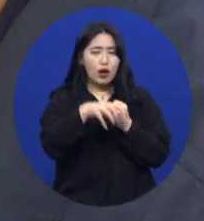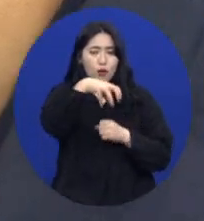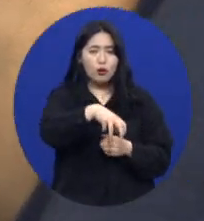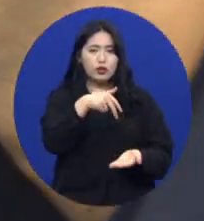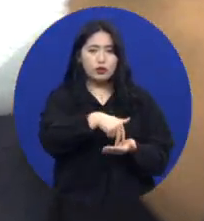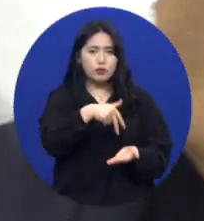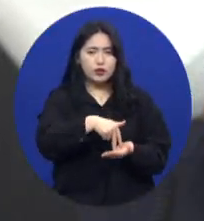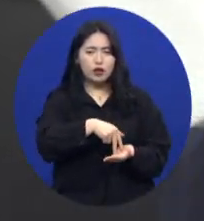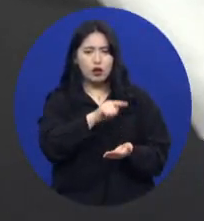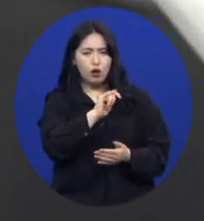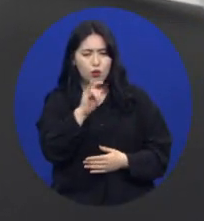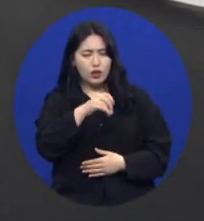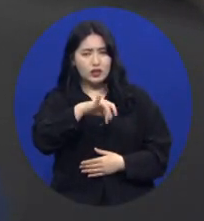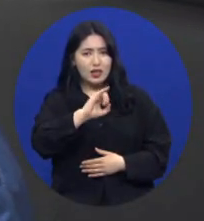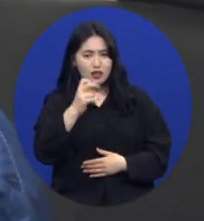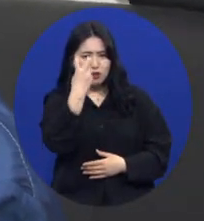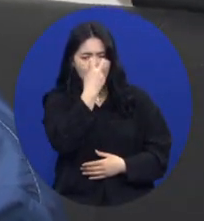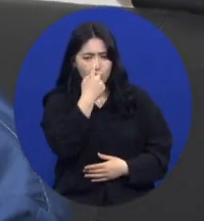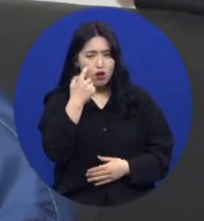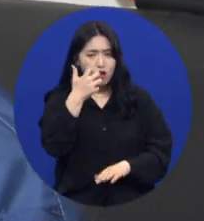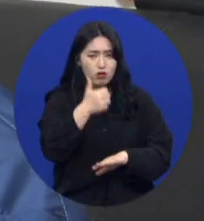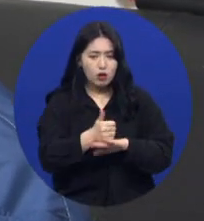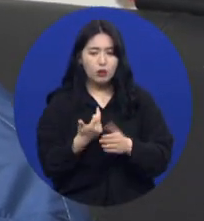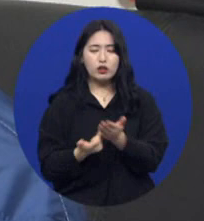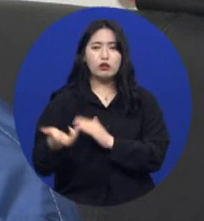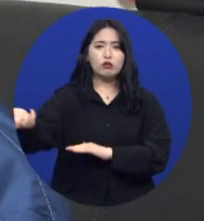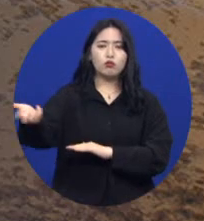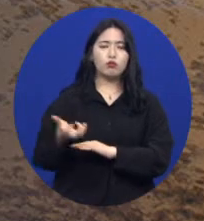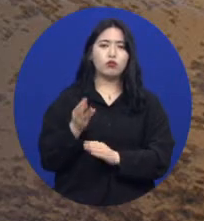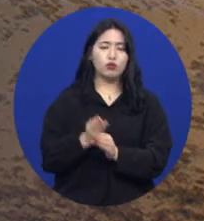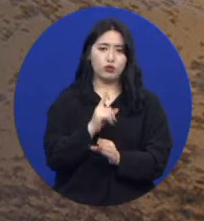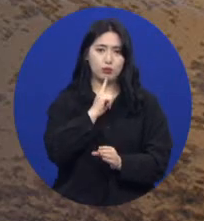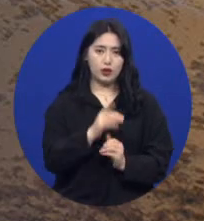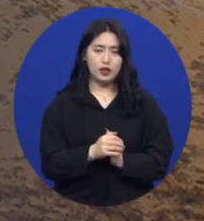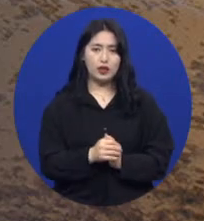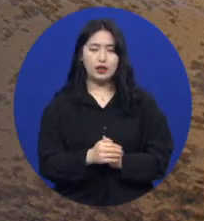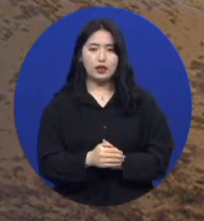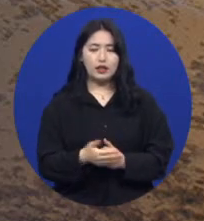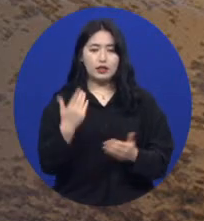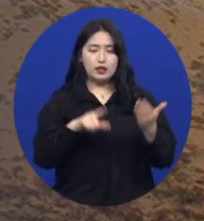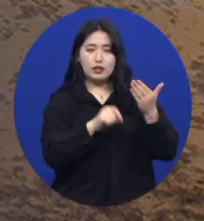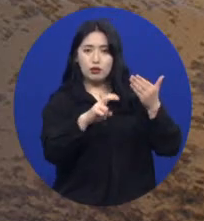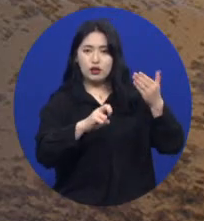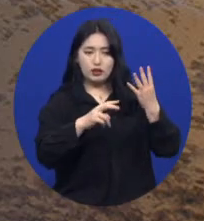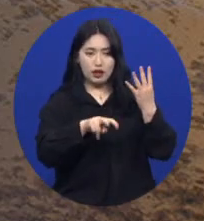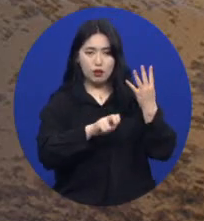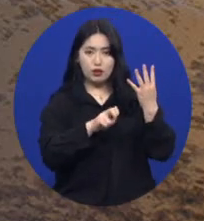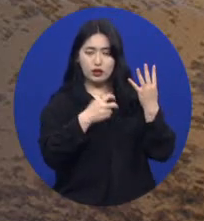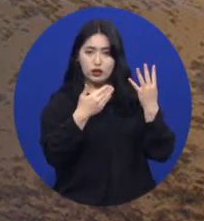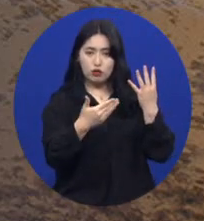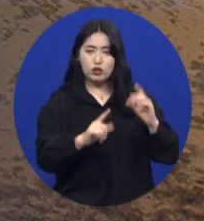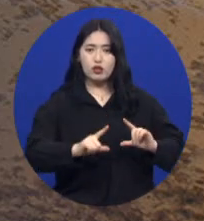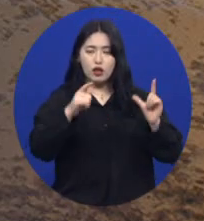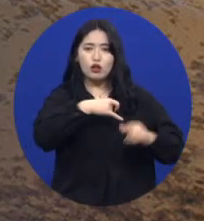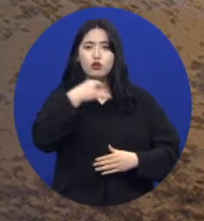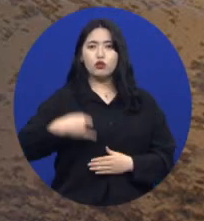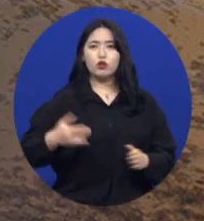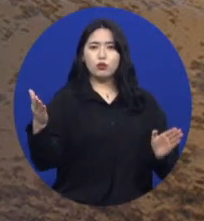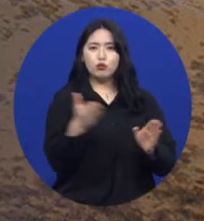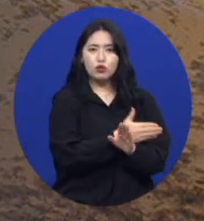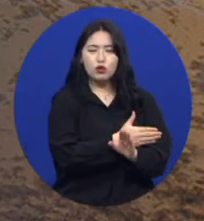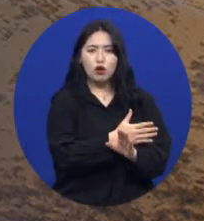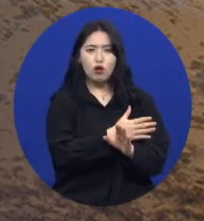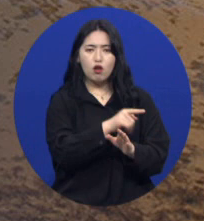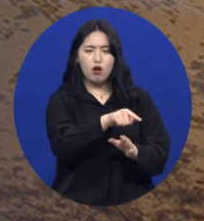굉장히 모자반 2 제주를 향해 이동하고 있습니다 지난달 29일 중국 상하이 부근 바다에서 무리지어